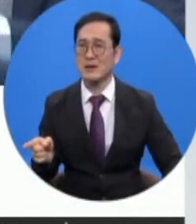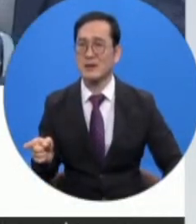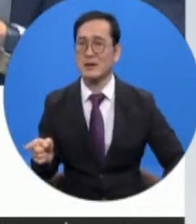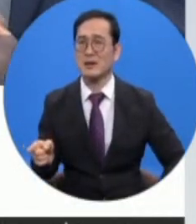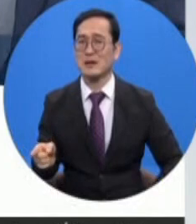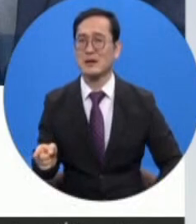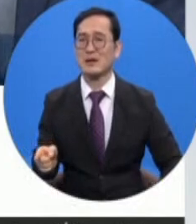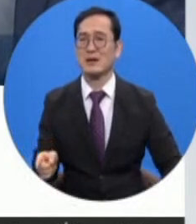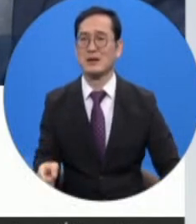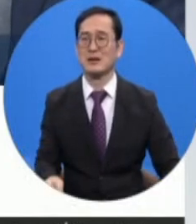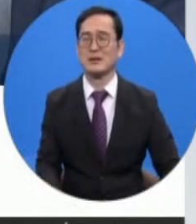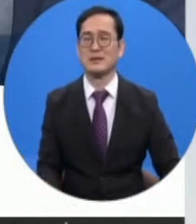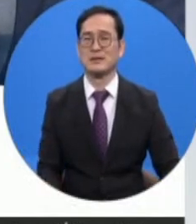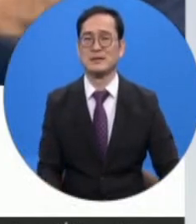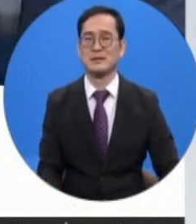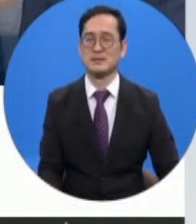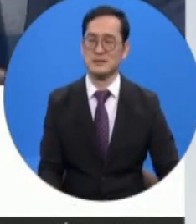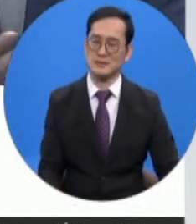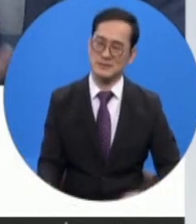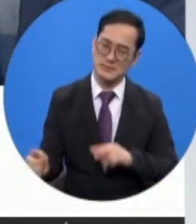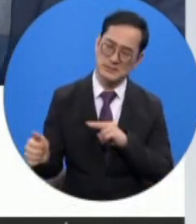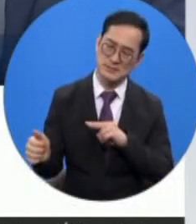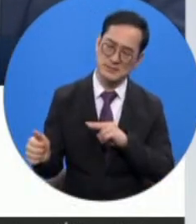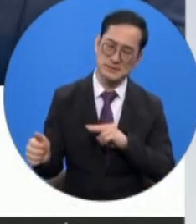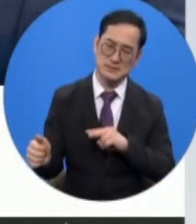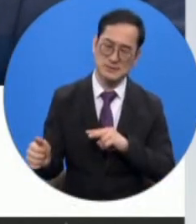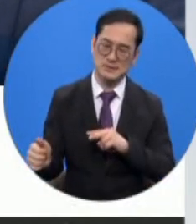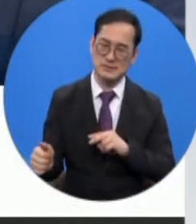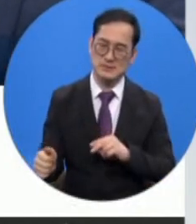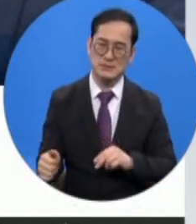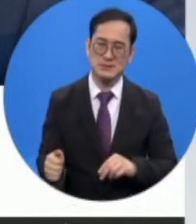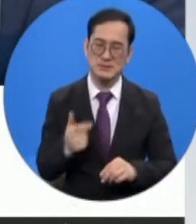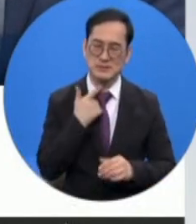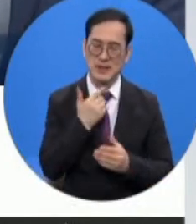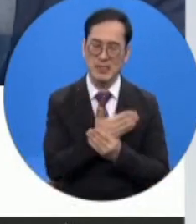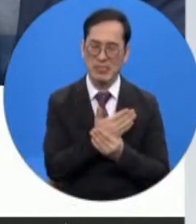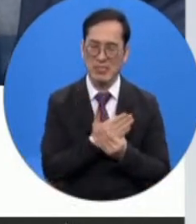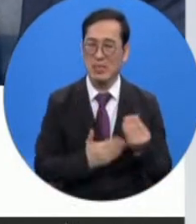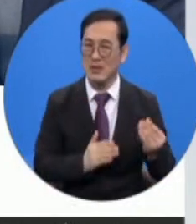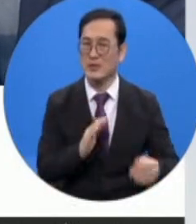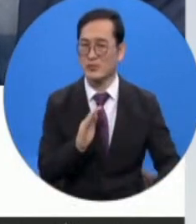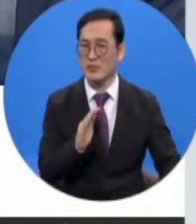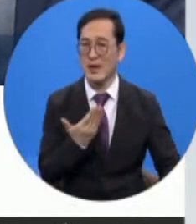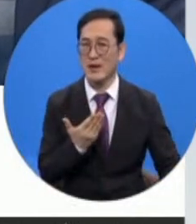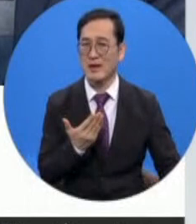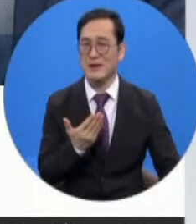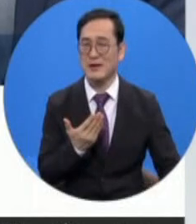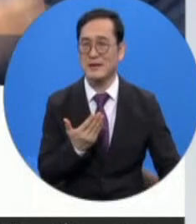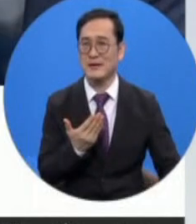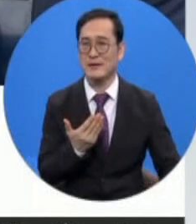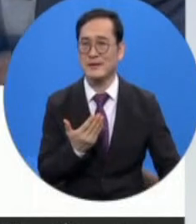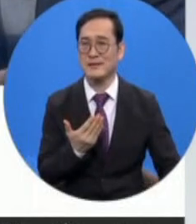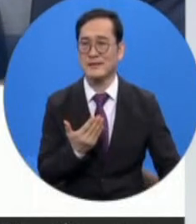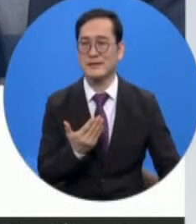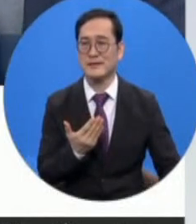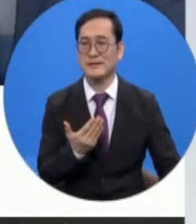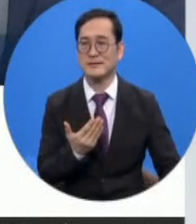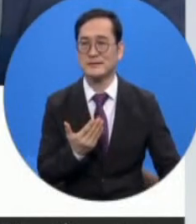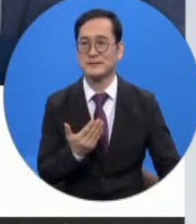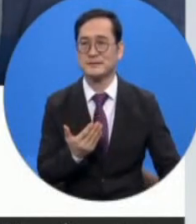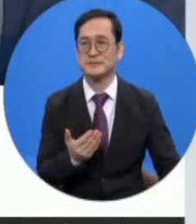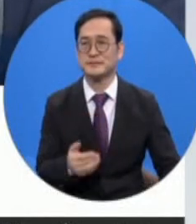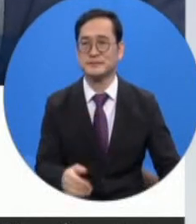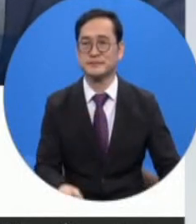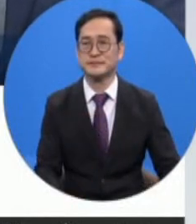문제로 일파만파 후보의 현실인식의 안일함으로 드러나기 때문에 문제가 커진다고 봅니다. 그래서 다른 뭐 개별